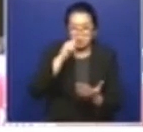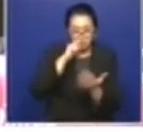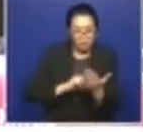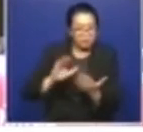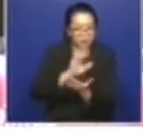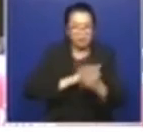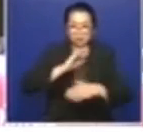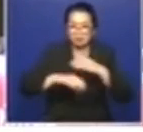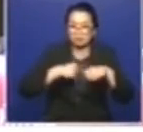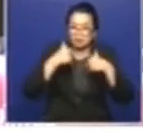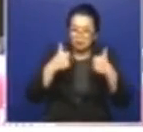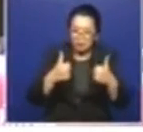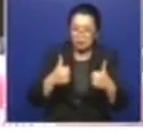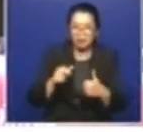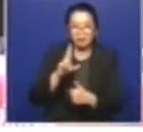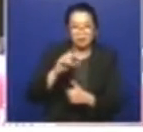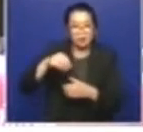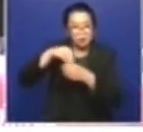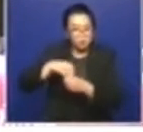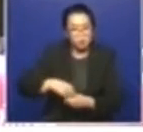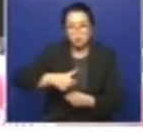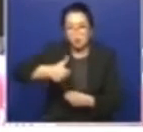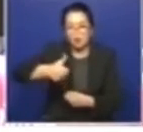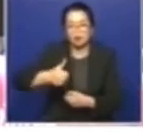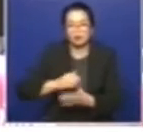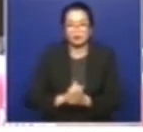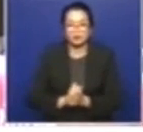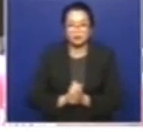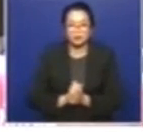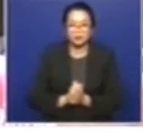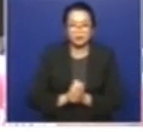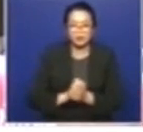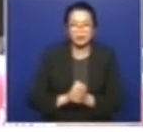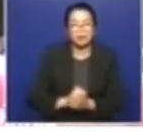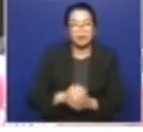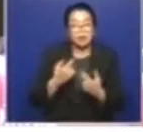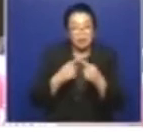าสลายเงื่อนไขของบ้านเมืองและรักษาสิ่งซึ่งเคารพ